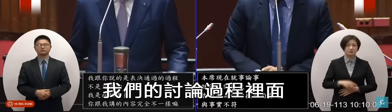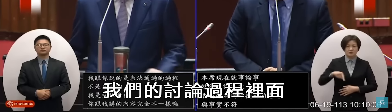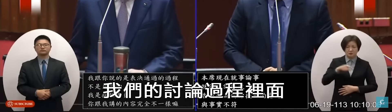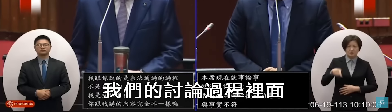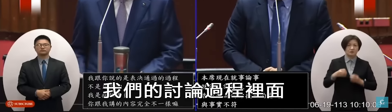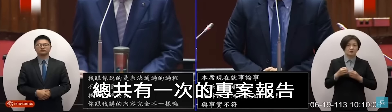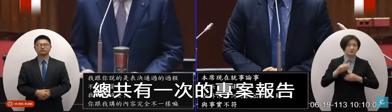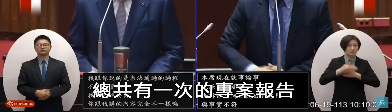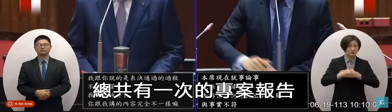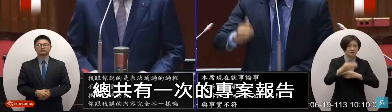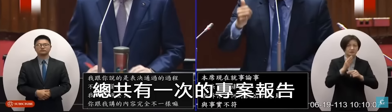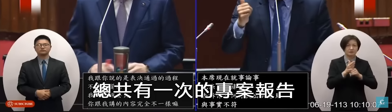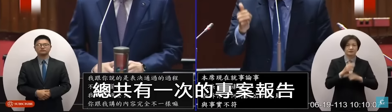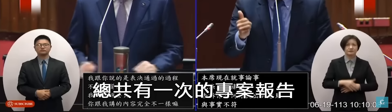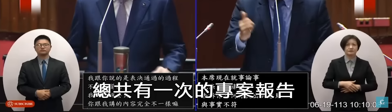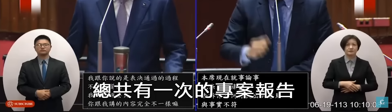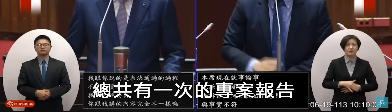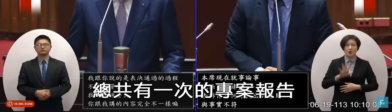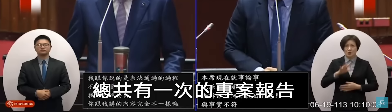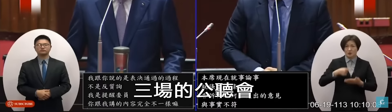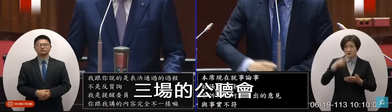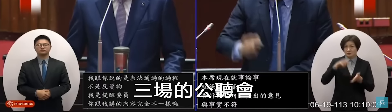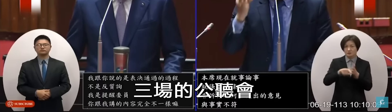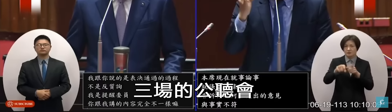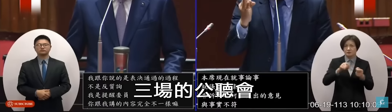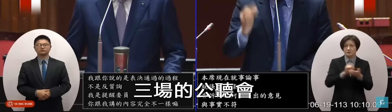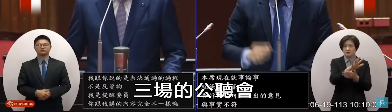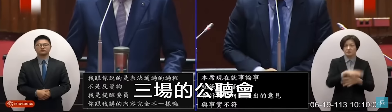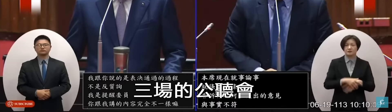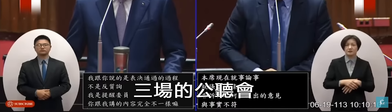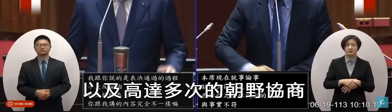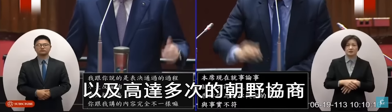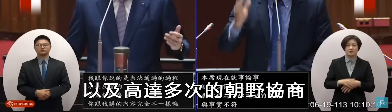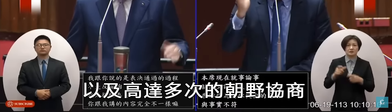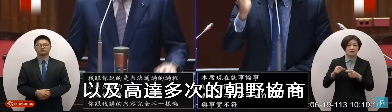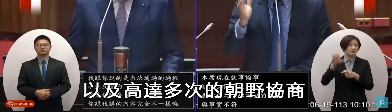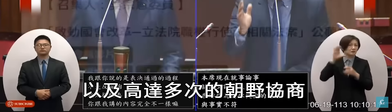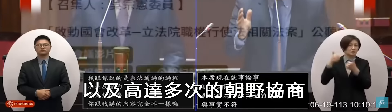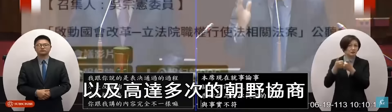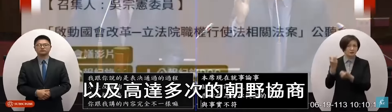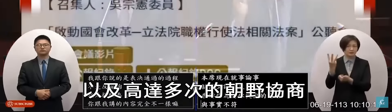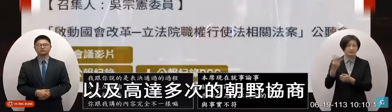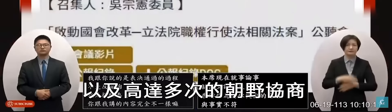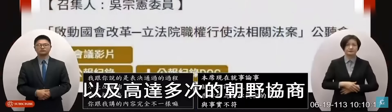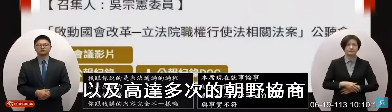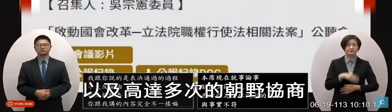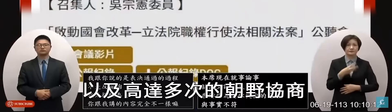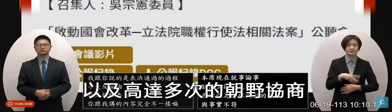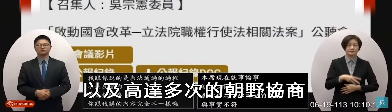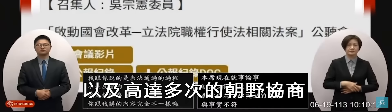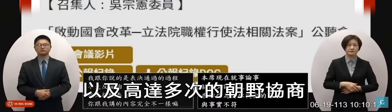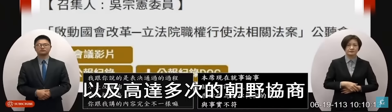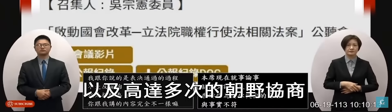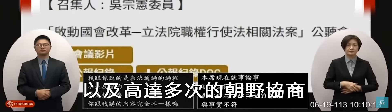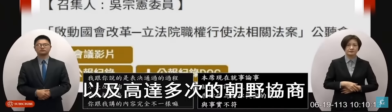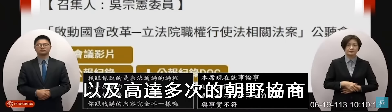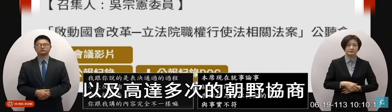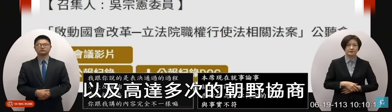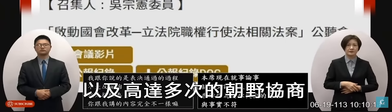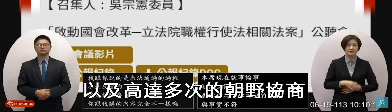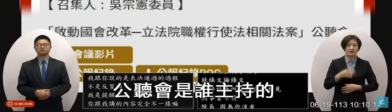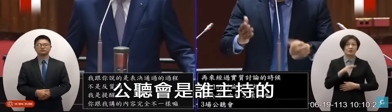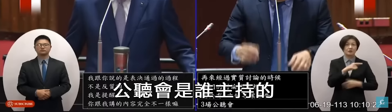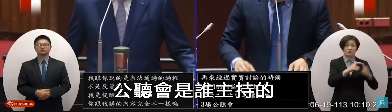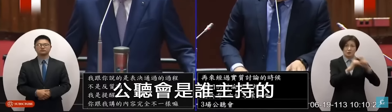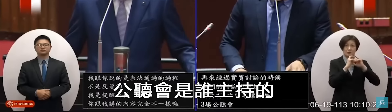过程里面，总共有一次的专案报告，3场的公听会，以及高达多次的朝